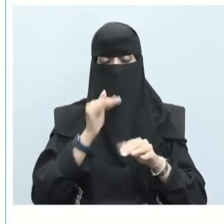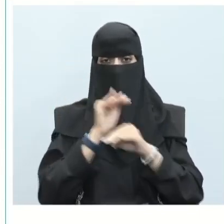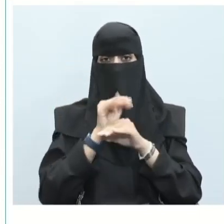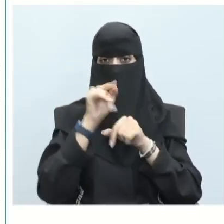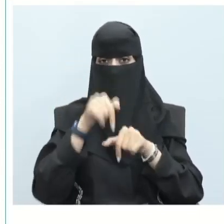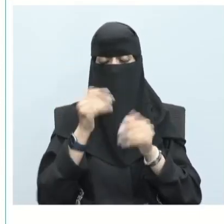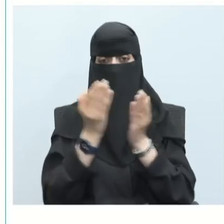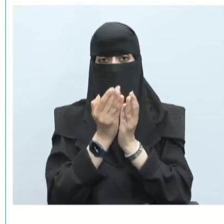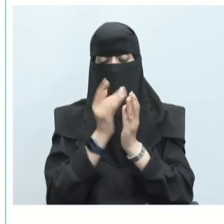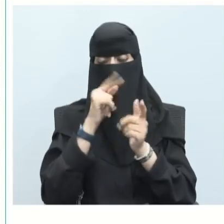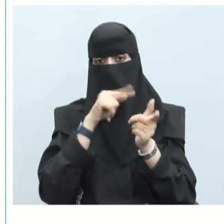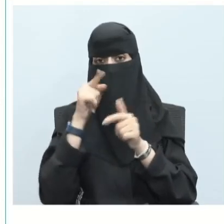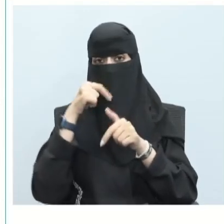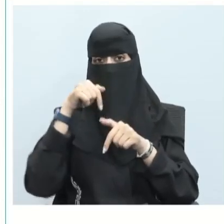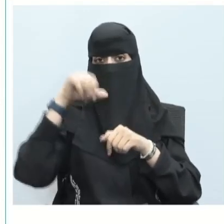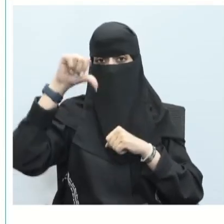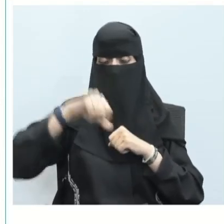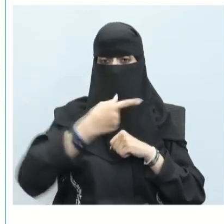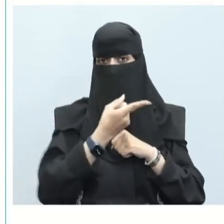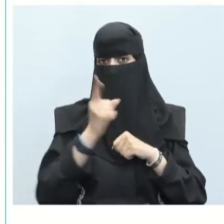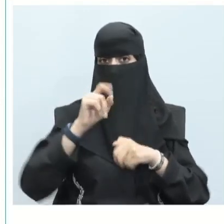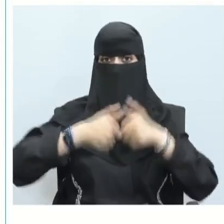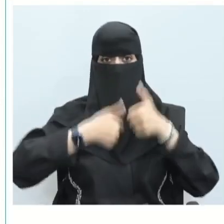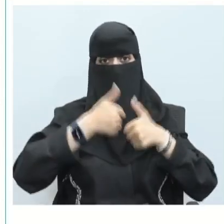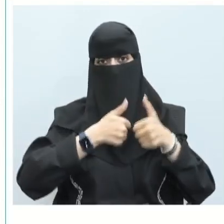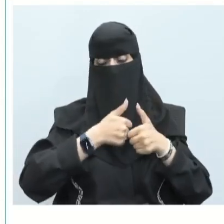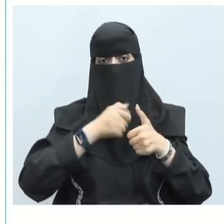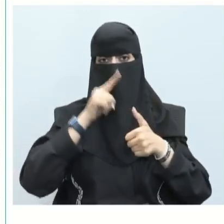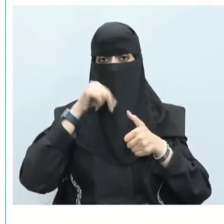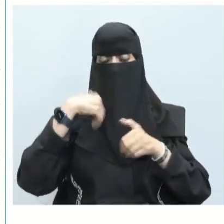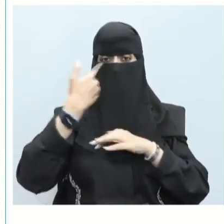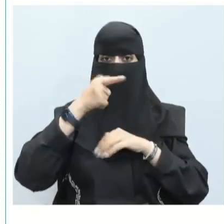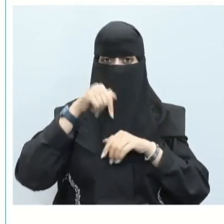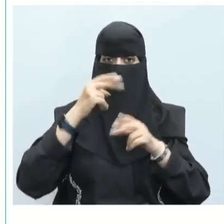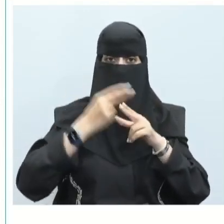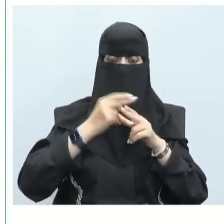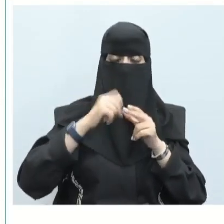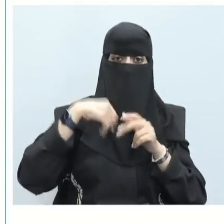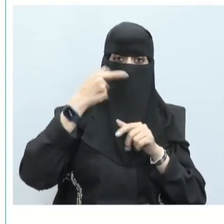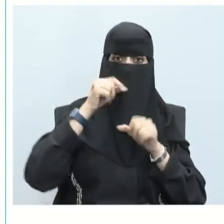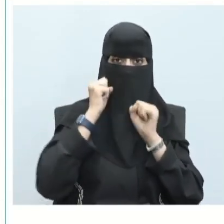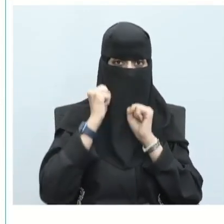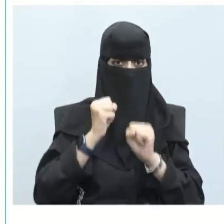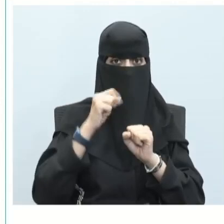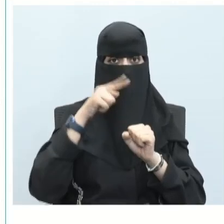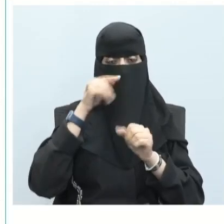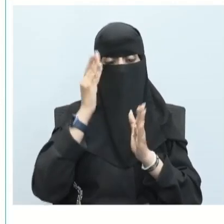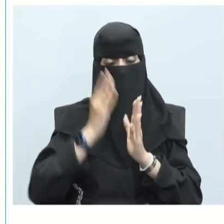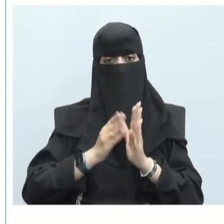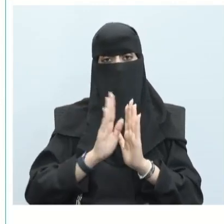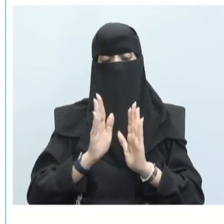حصصك الدراسيه ورسبت في جميع اختباراتي لكن الفصل الدراسي كان صعبا